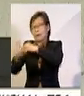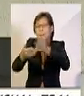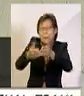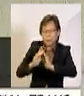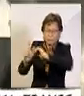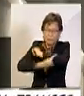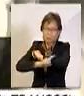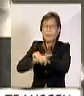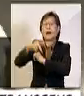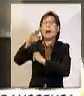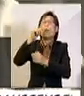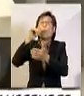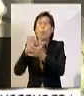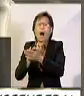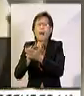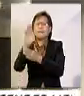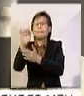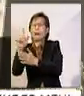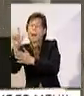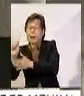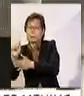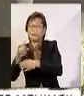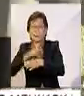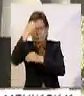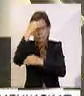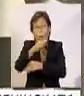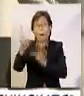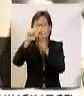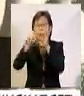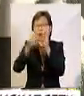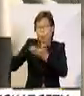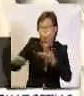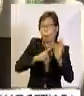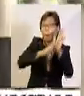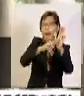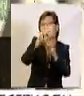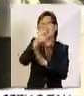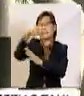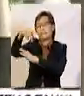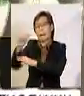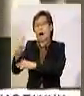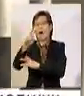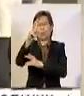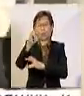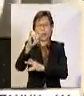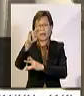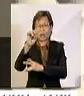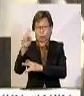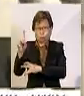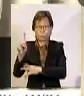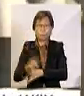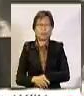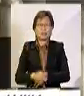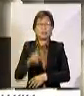P. Balasubramaniam, Ehsan Tamil Selvi, dimaklumkan peguam yang mewakili Deepak, Pinot Kamalanadan. Terdahulu,